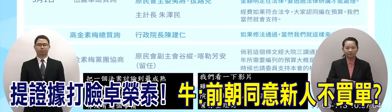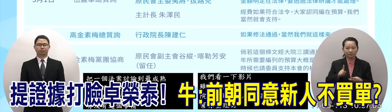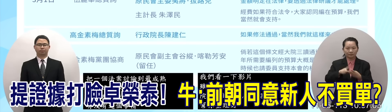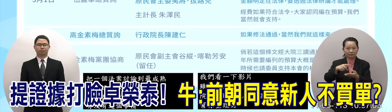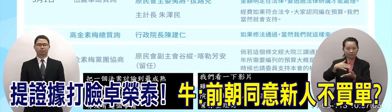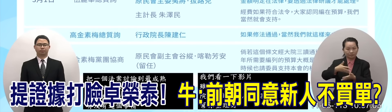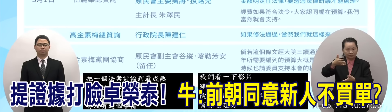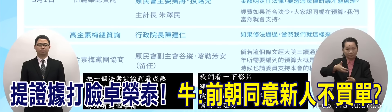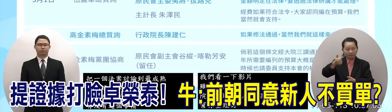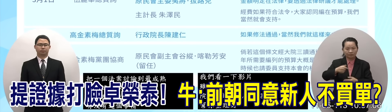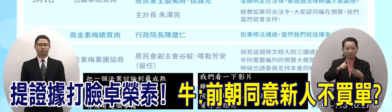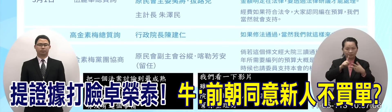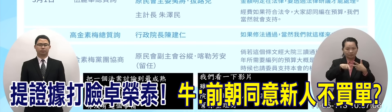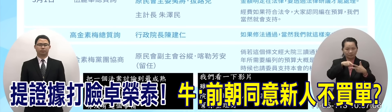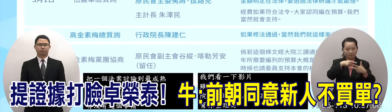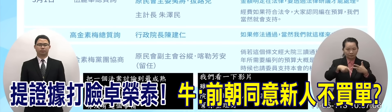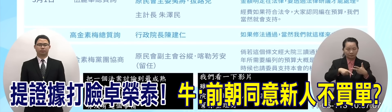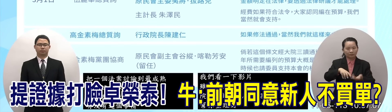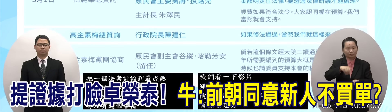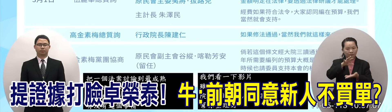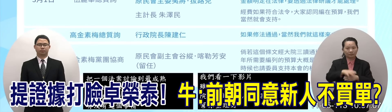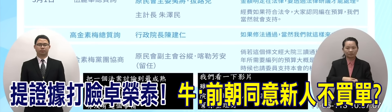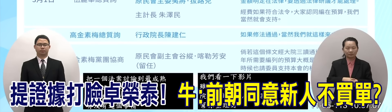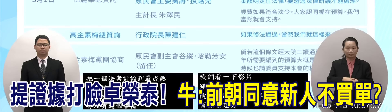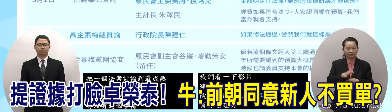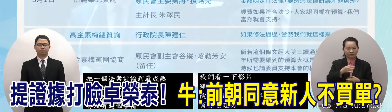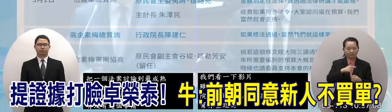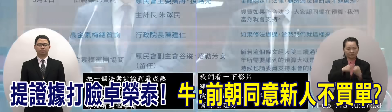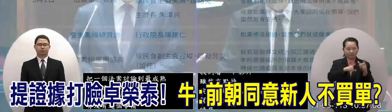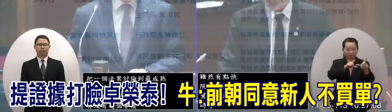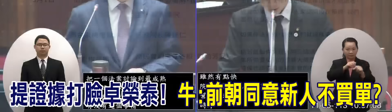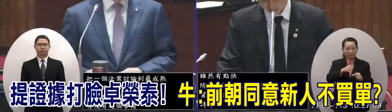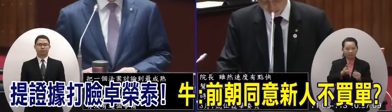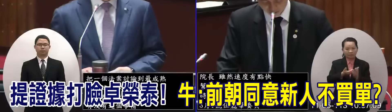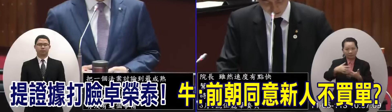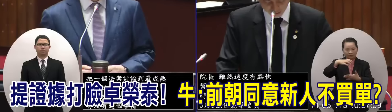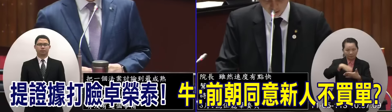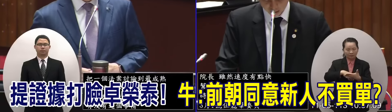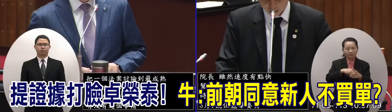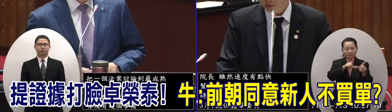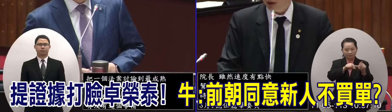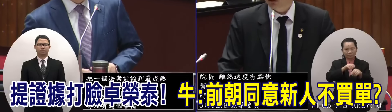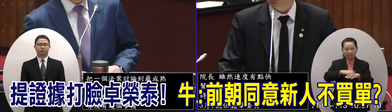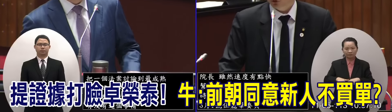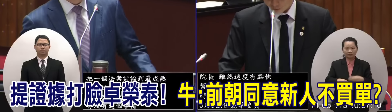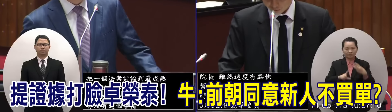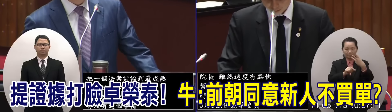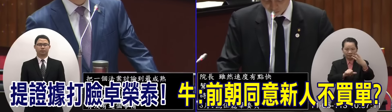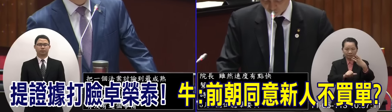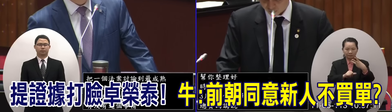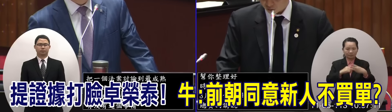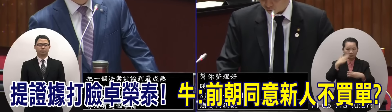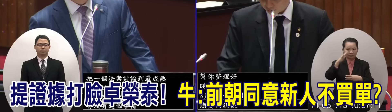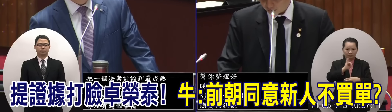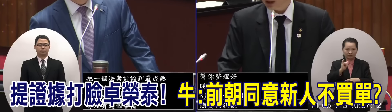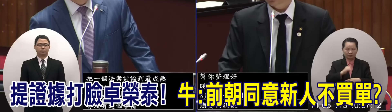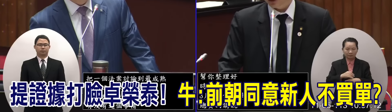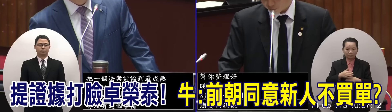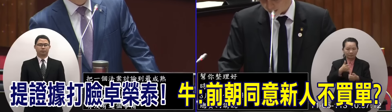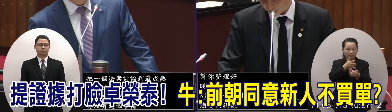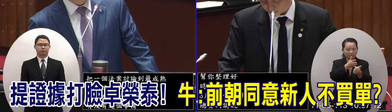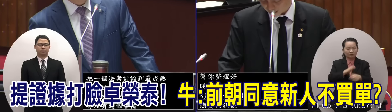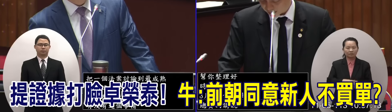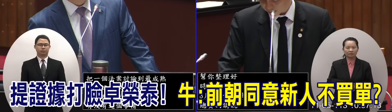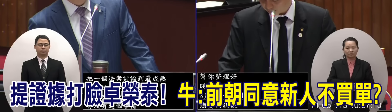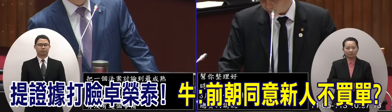陈建朱泽民前主计长也讲说，经费符合法令，认同编在预算，我们就来照章执行。3月5号，高金素梅委员总咨询一样是行